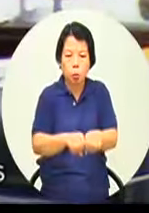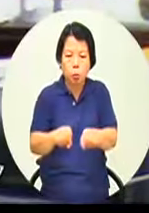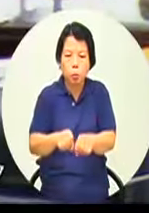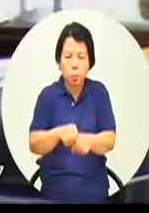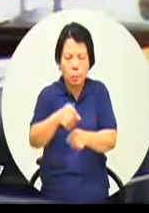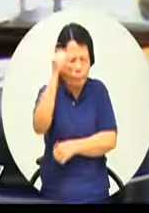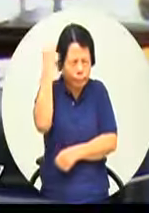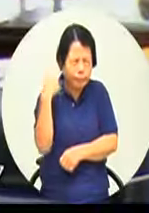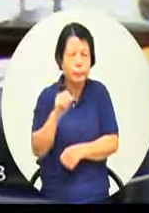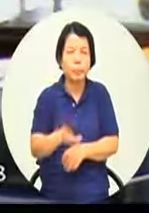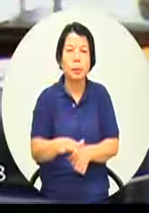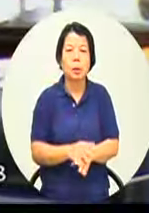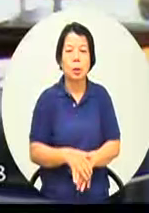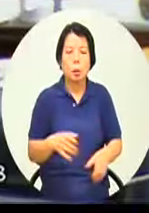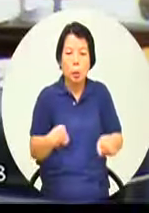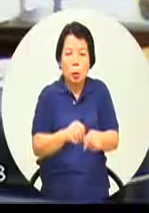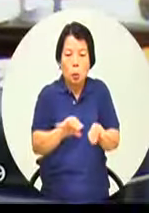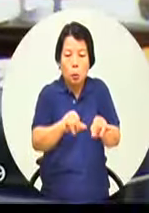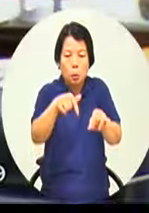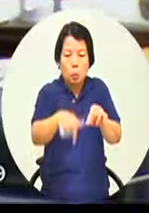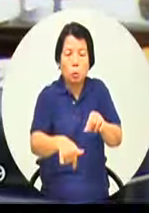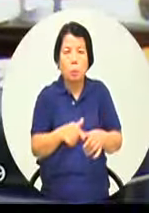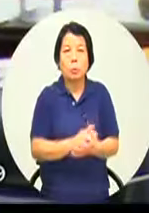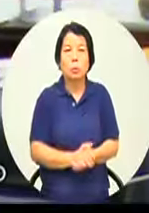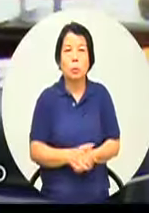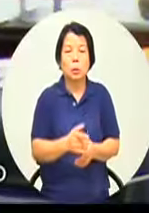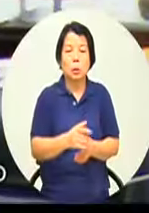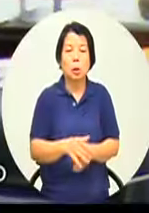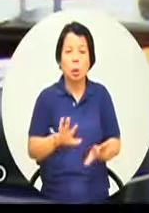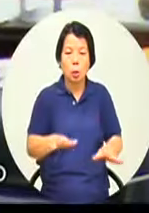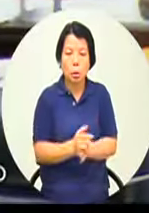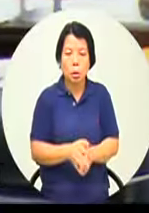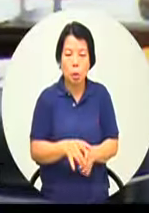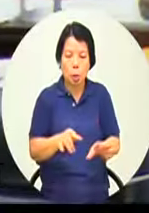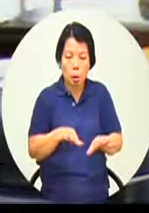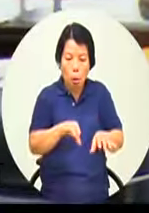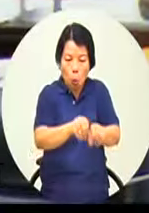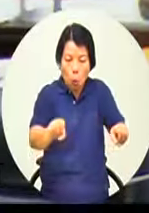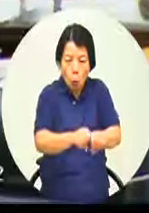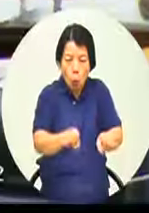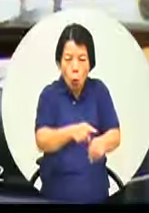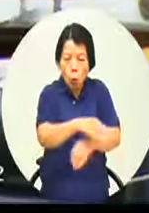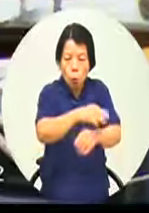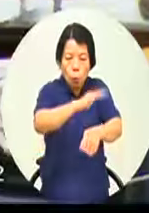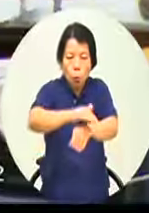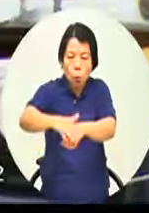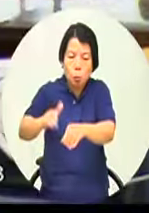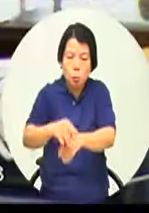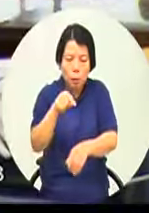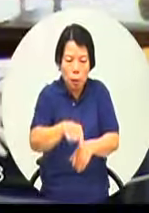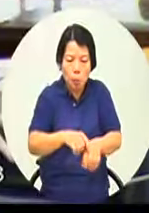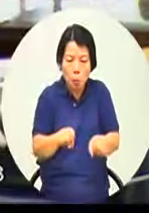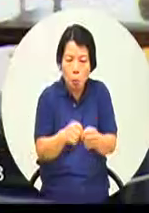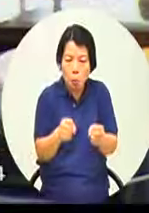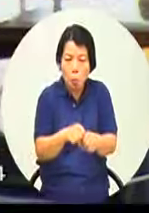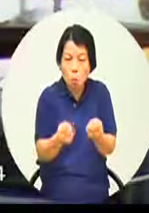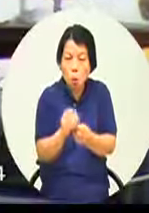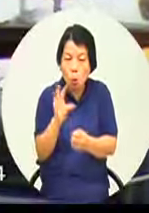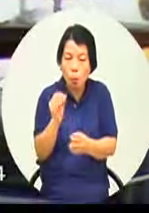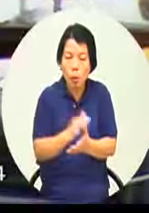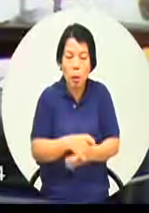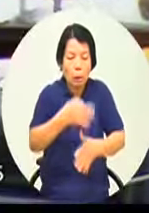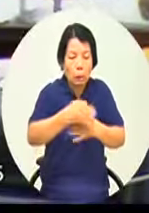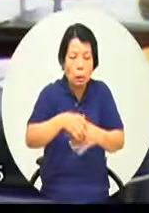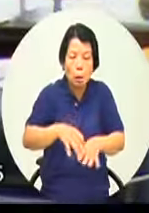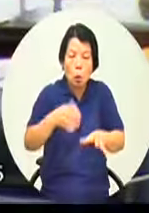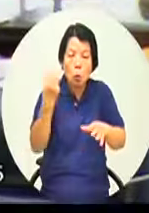那这些管线下到地底下以后，从此就不见天日。它里面怎么了？我们不晓得，漏水了不